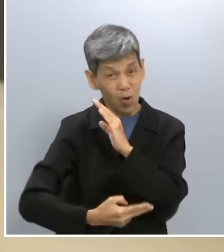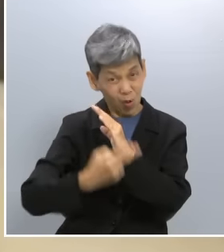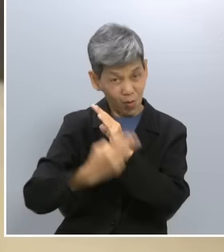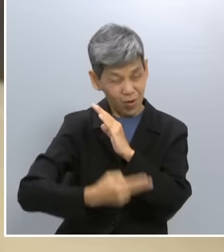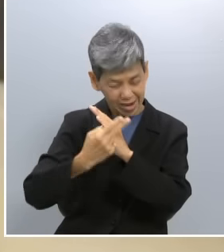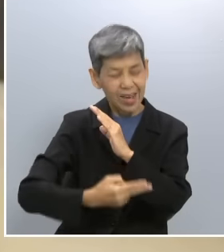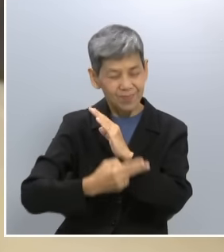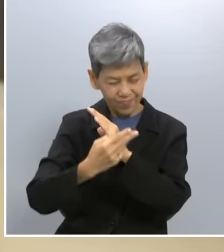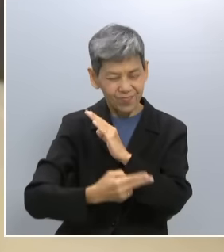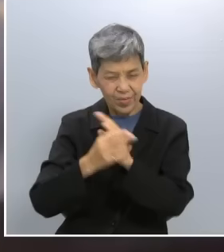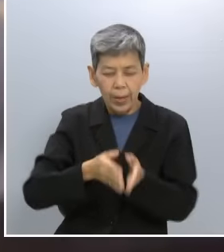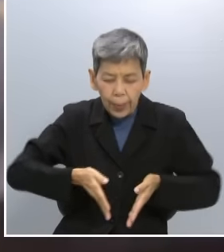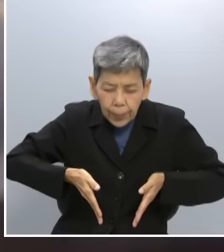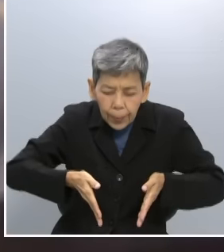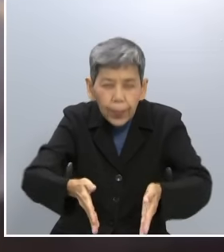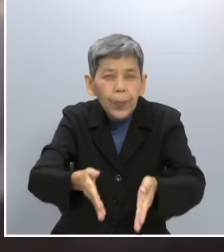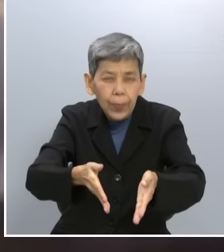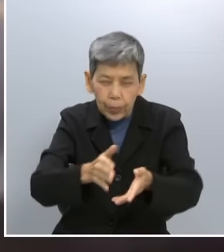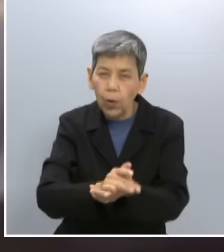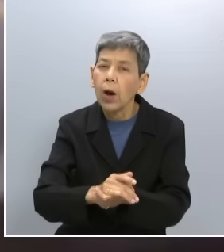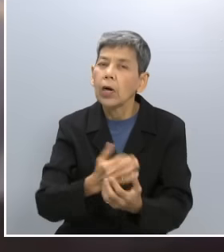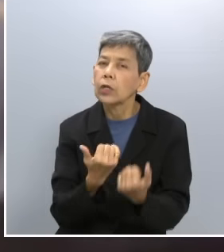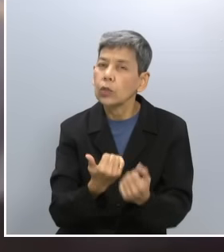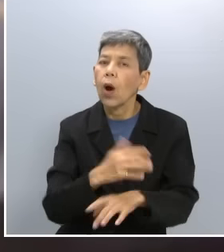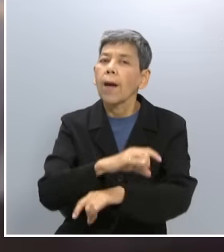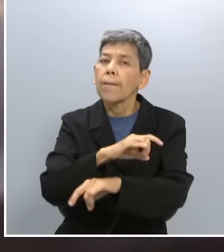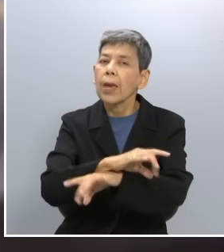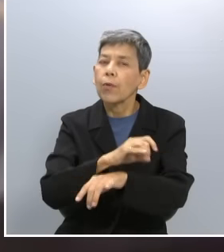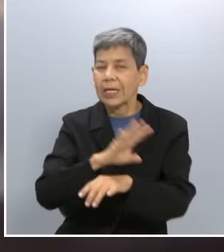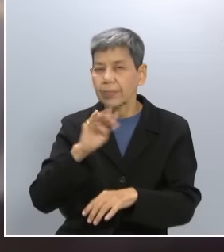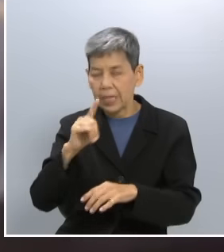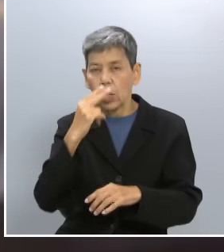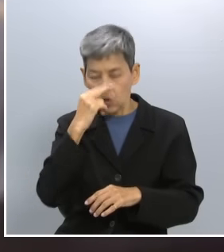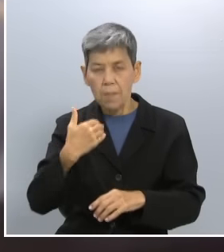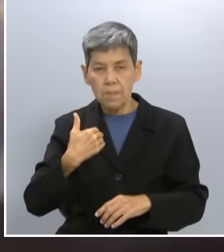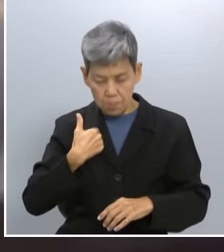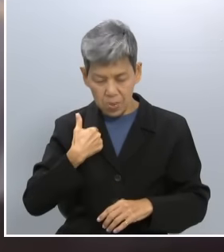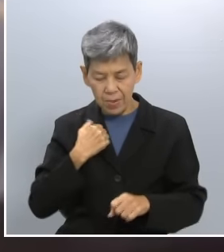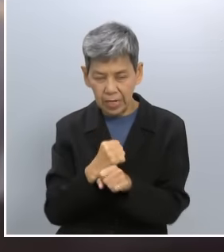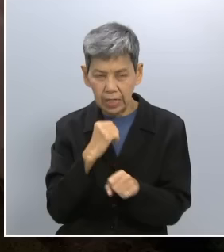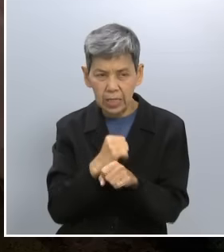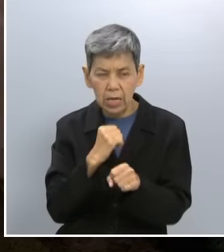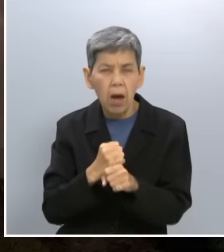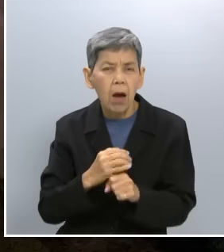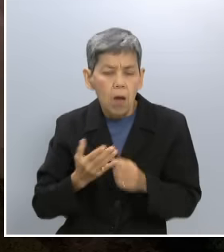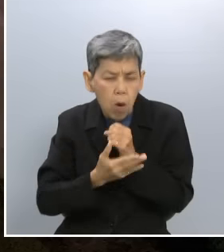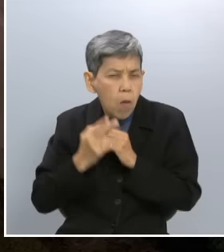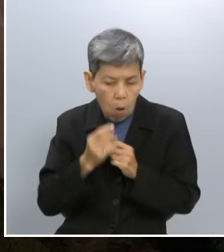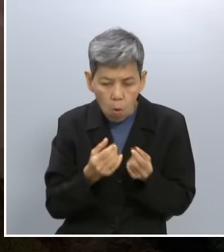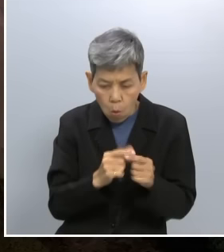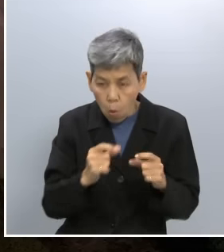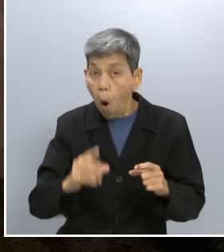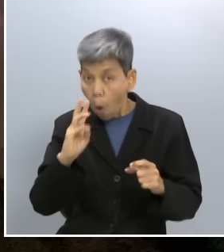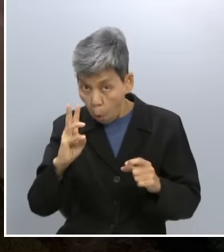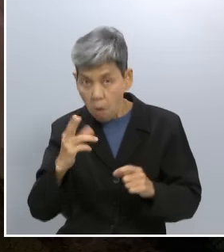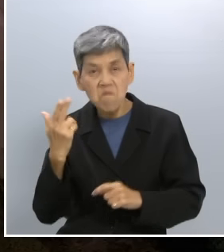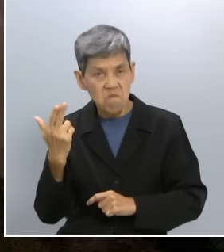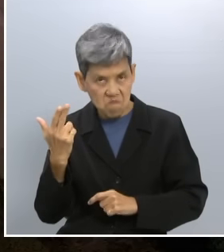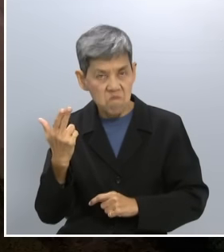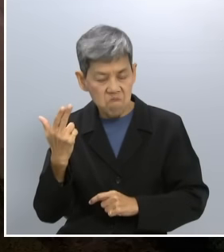งครับภายในซอยเพชรบุรี47พร้อมกับมีการยึดของกลางครับเป็นไอซ์6ถุงอาวุธปืน11มม.1กระบอกมี